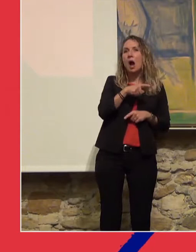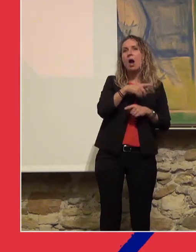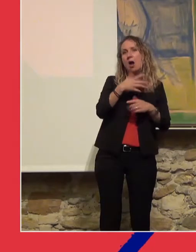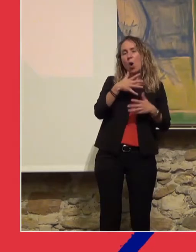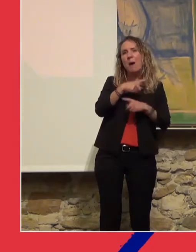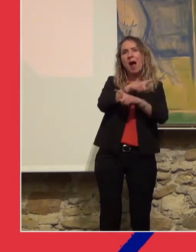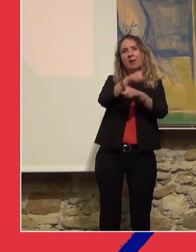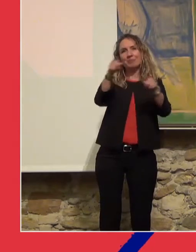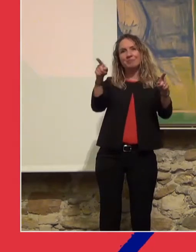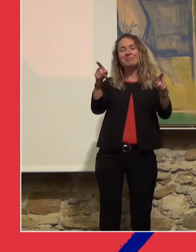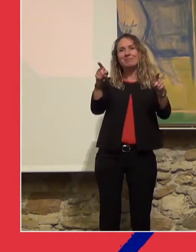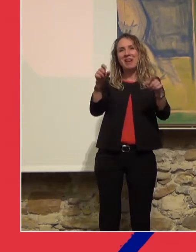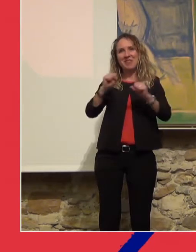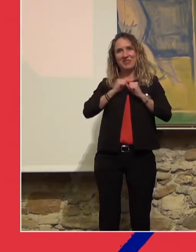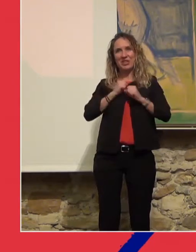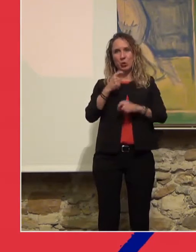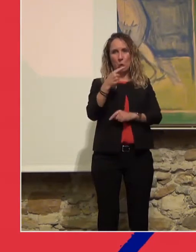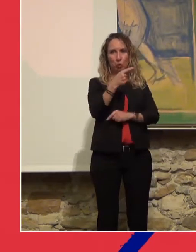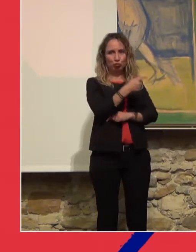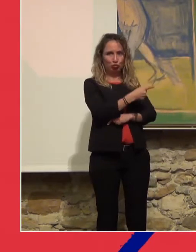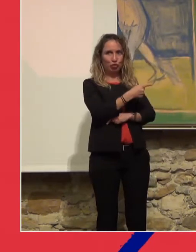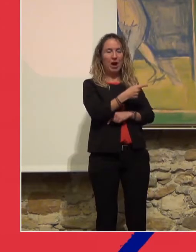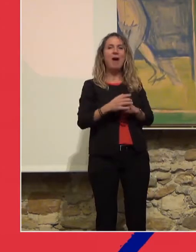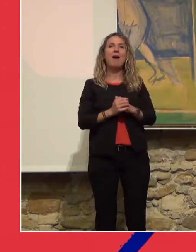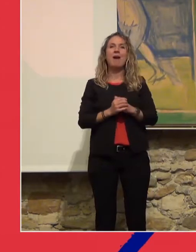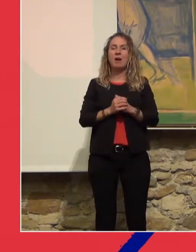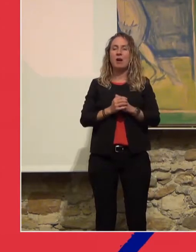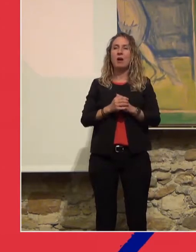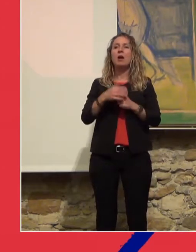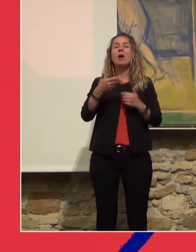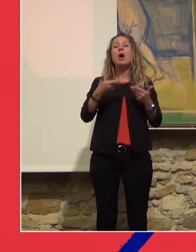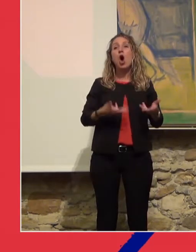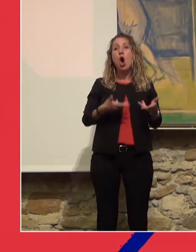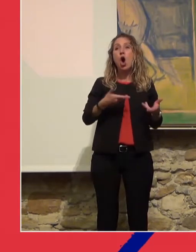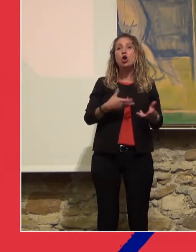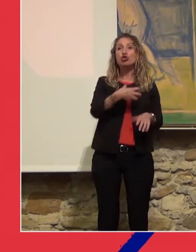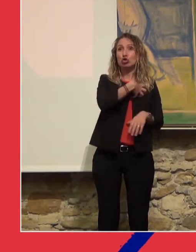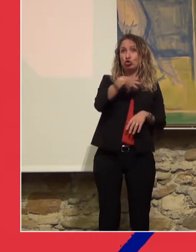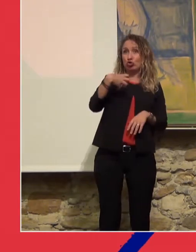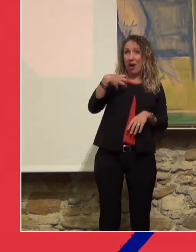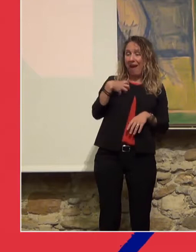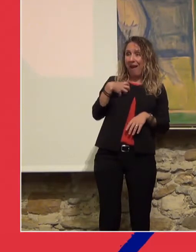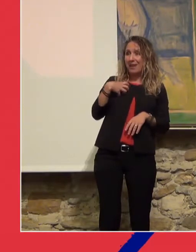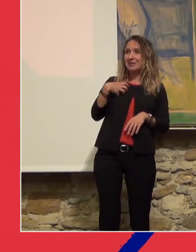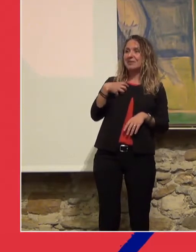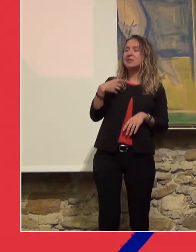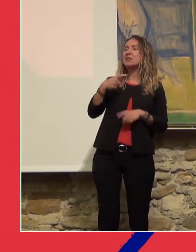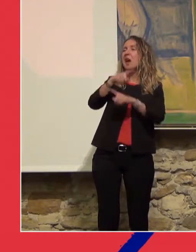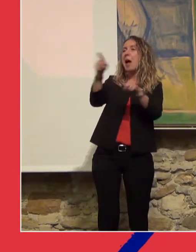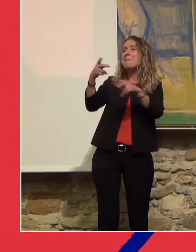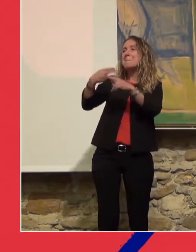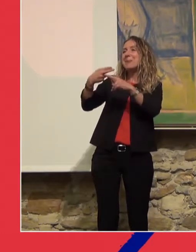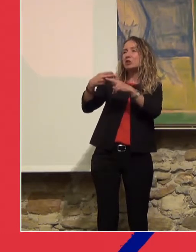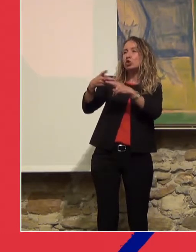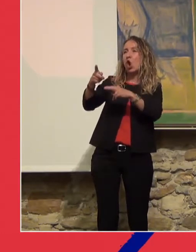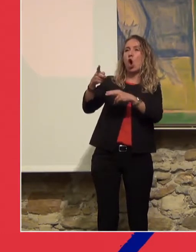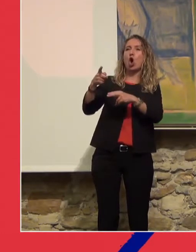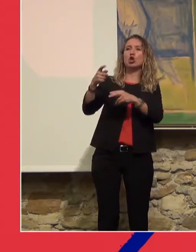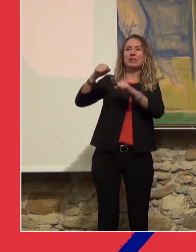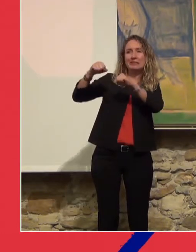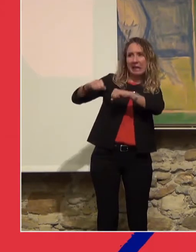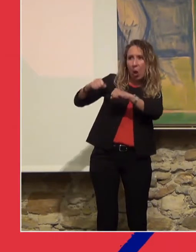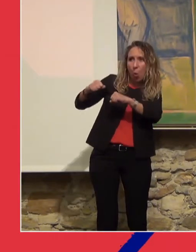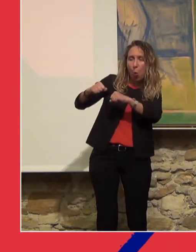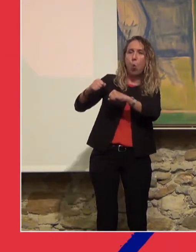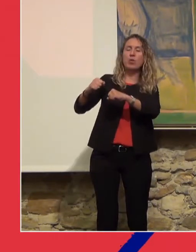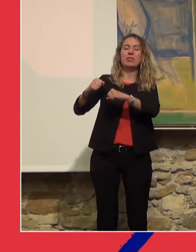Oggi la scienza sta raccogliendo la domanda di salute e di salvezza che in passato era stato